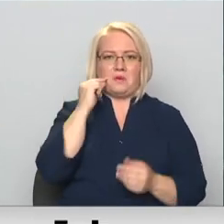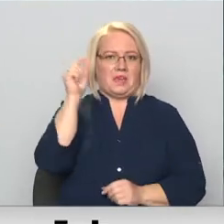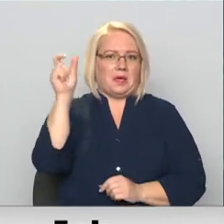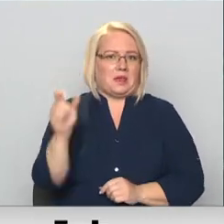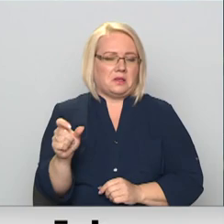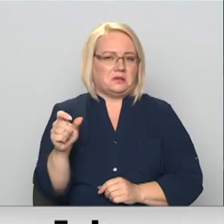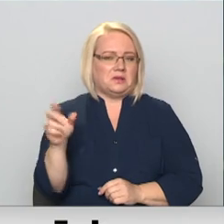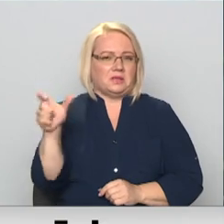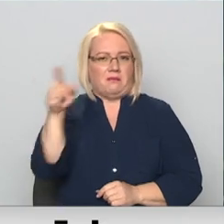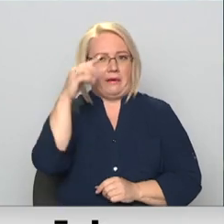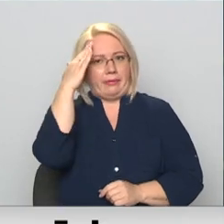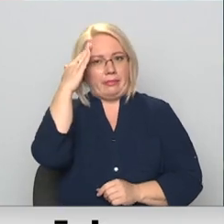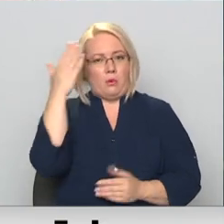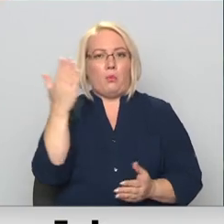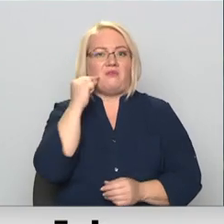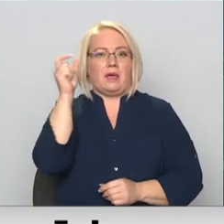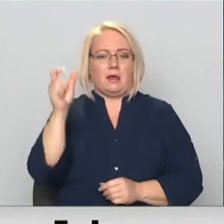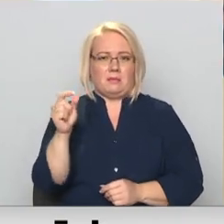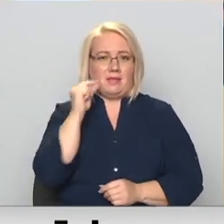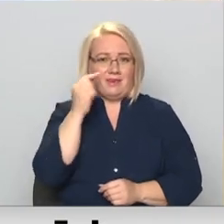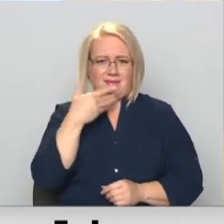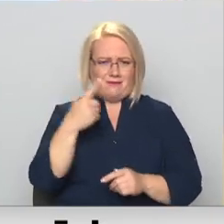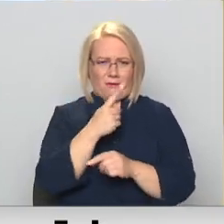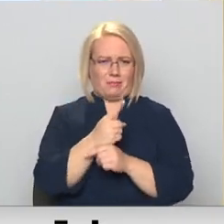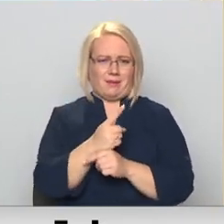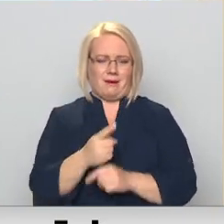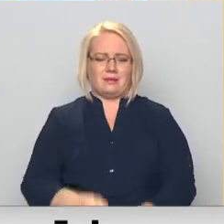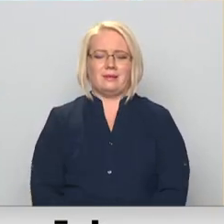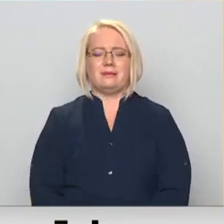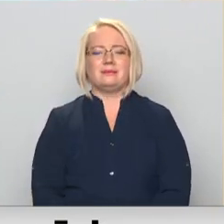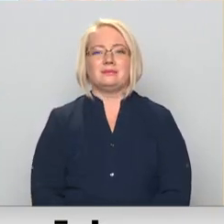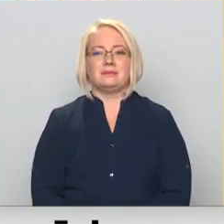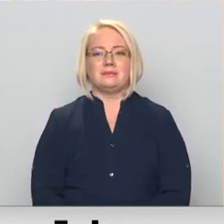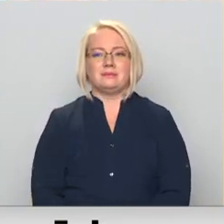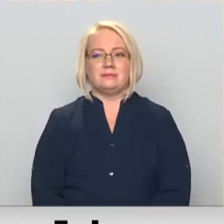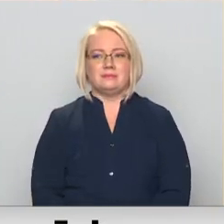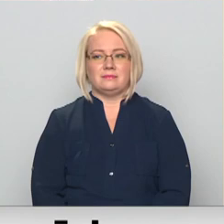prāto, kur ir vīrietis? Bet vīrietis taču nav obligāti, vai ne?